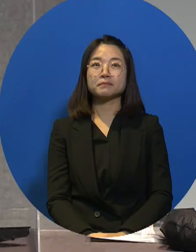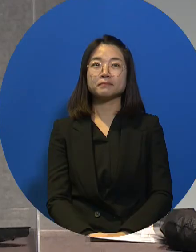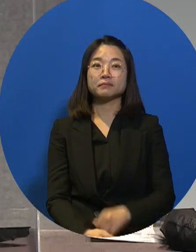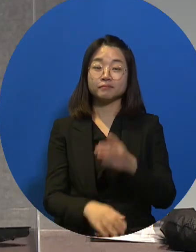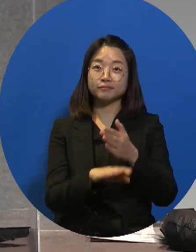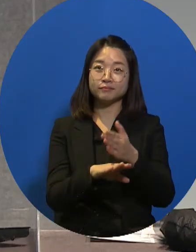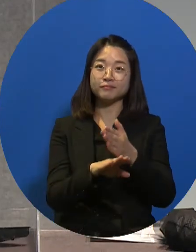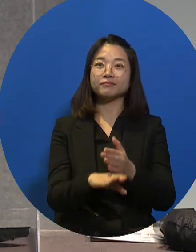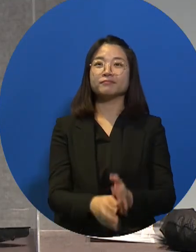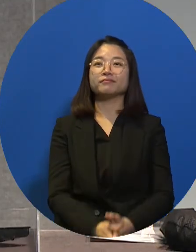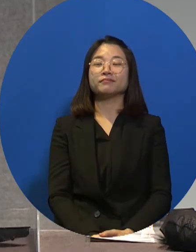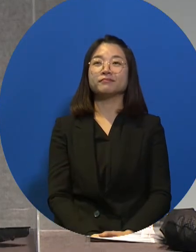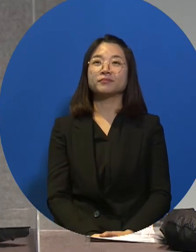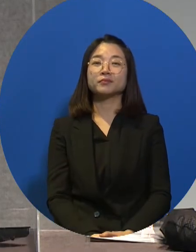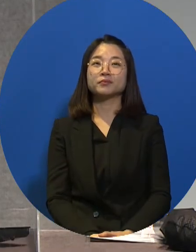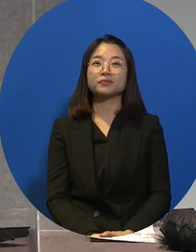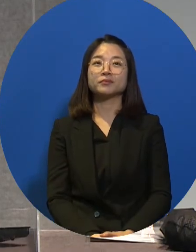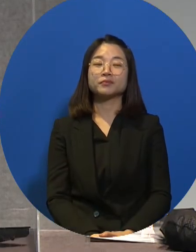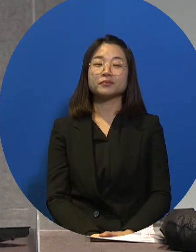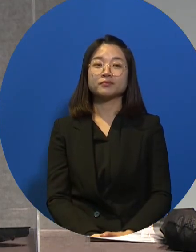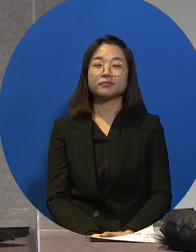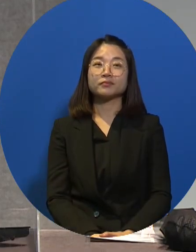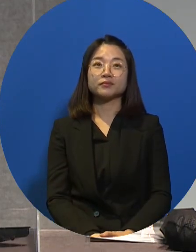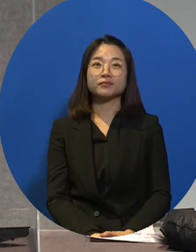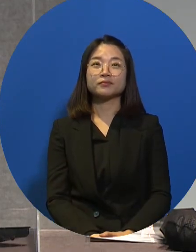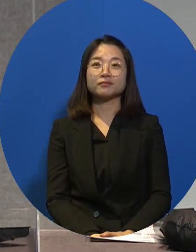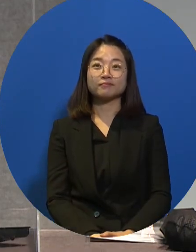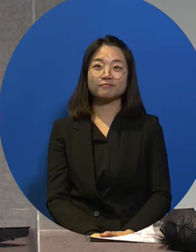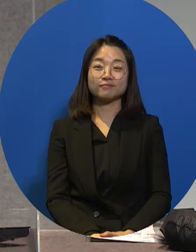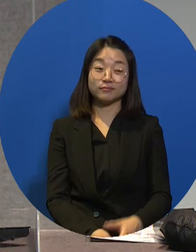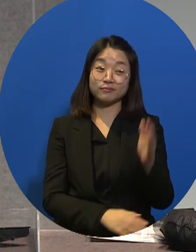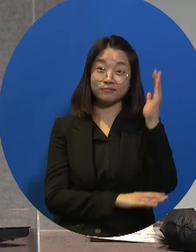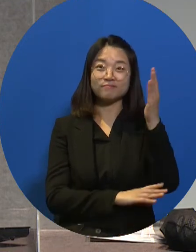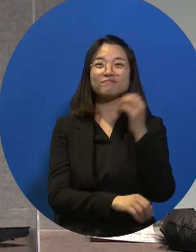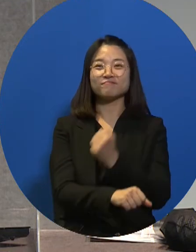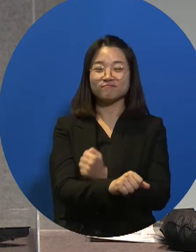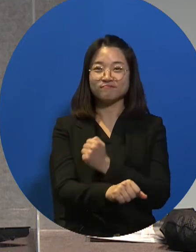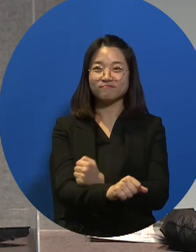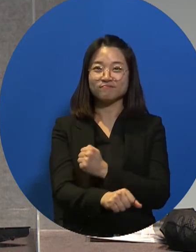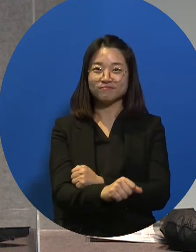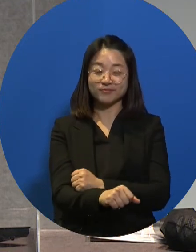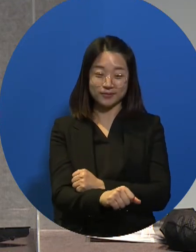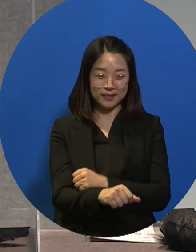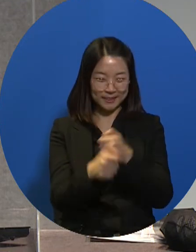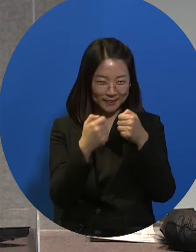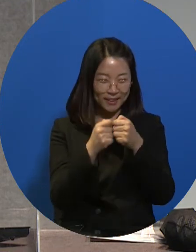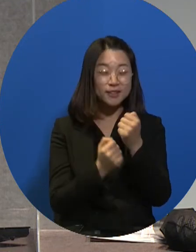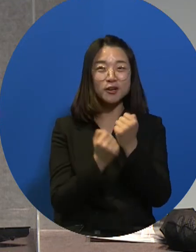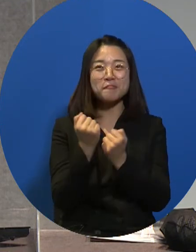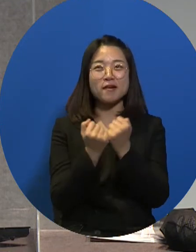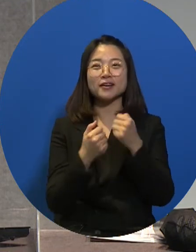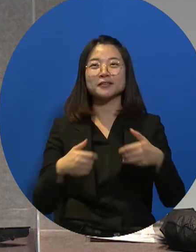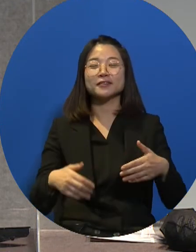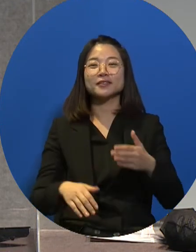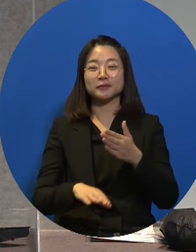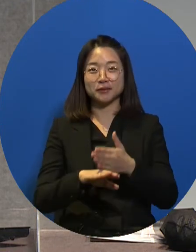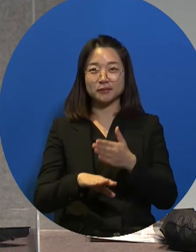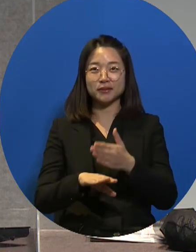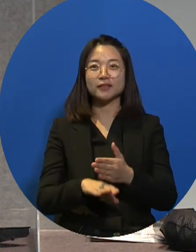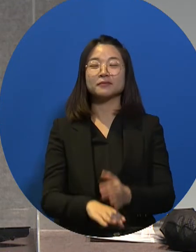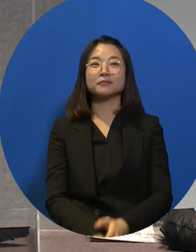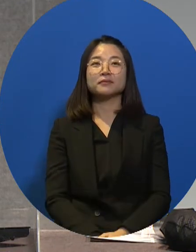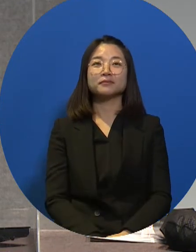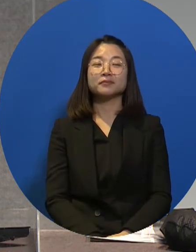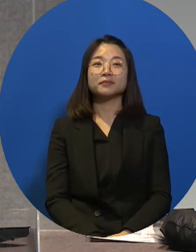네, 감사합니다. 네, 발제 감사드립니다. 아주 꼼꼼한 발제였는데요. 구성력을 확보하기